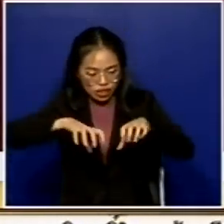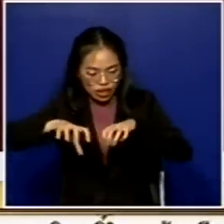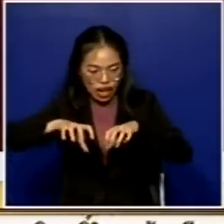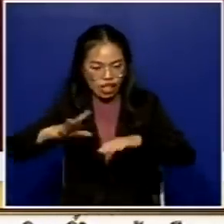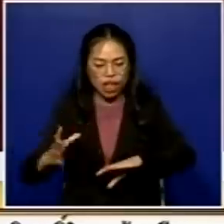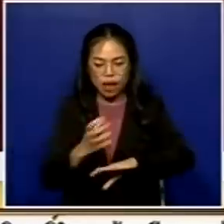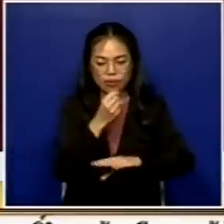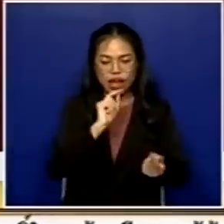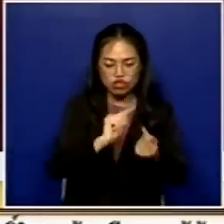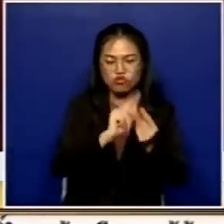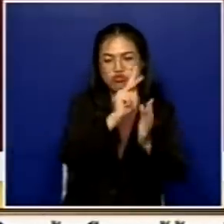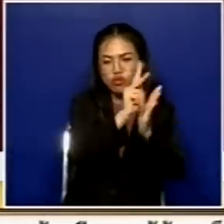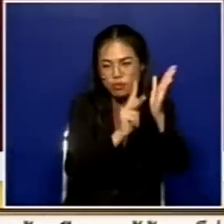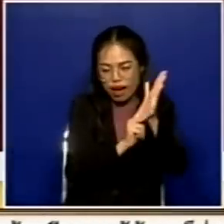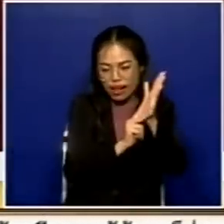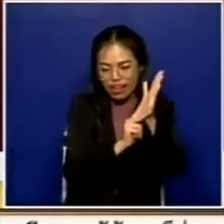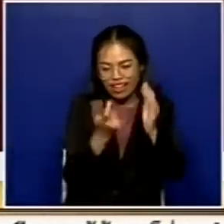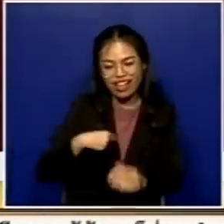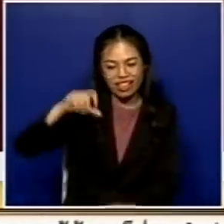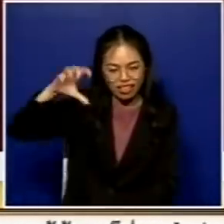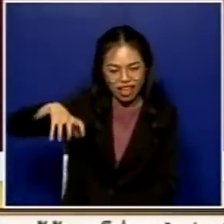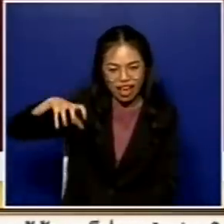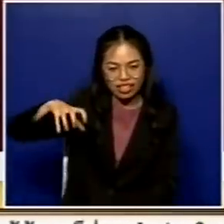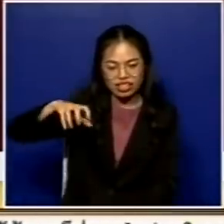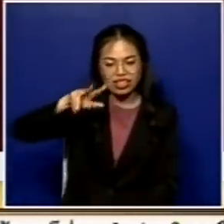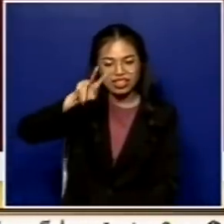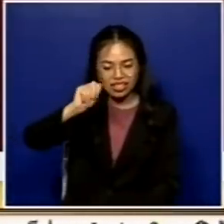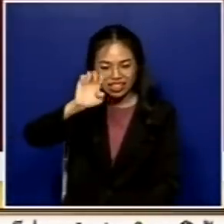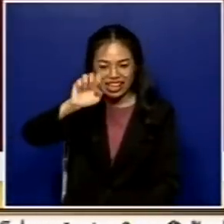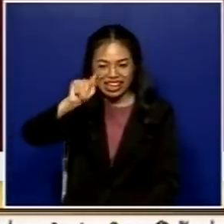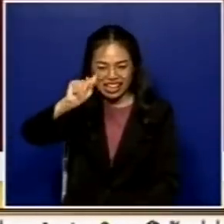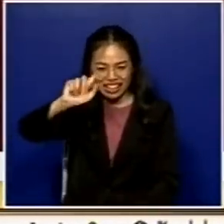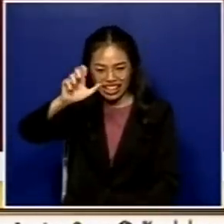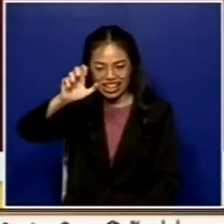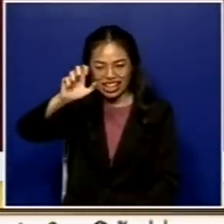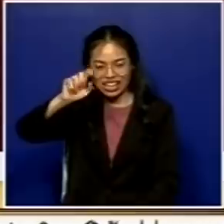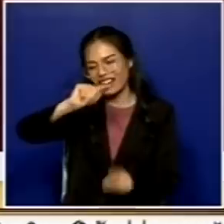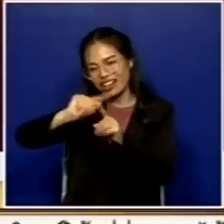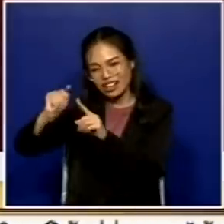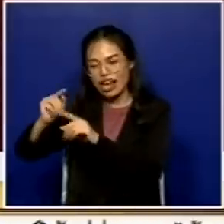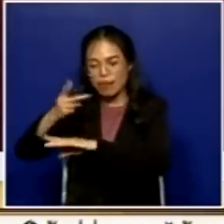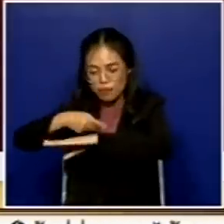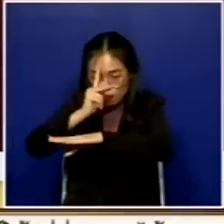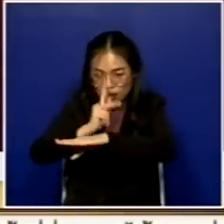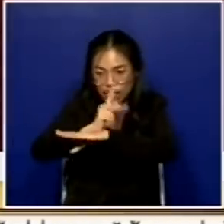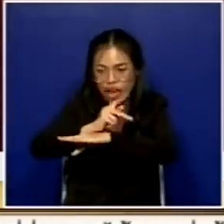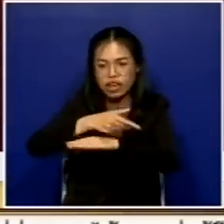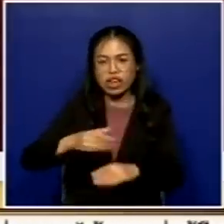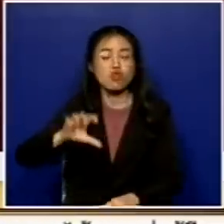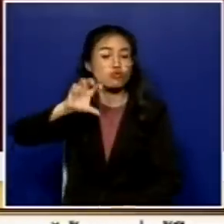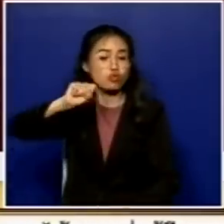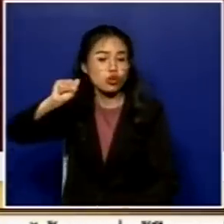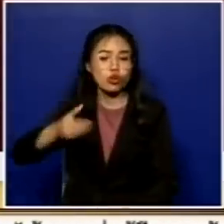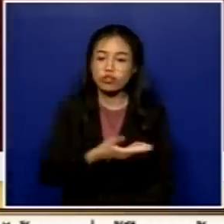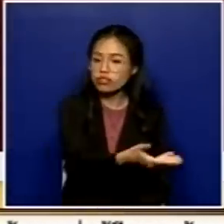ื นิติบัญญาบริหารและตุลาการครับท่านประทาน ท่านประทานรัฐษภาพวกเราทุกคนที่